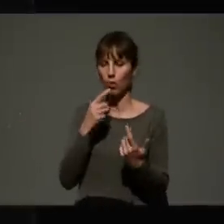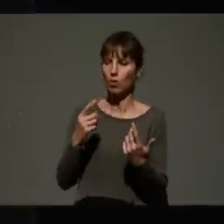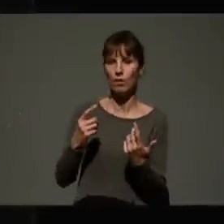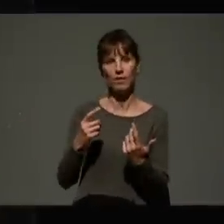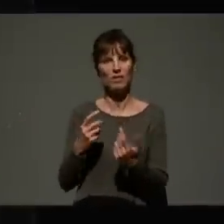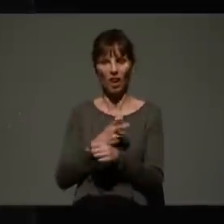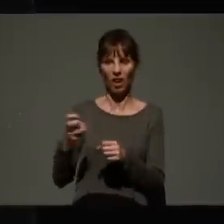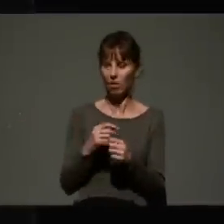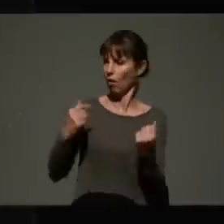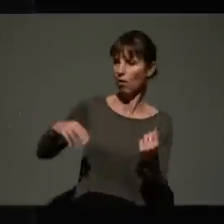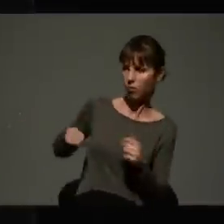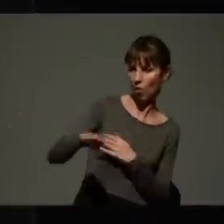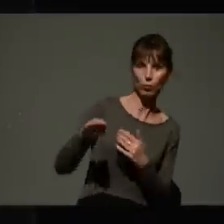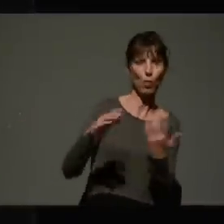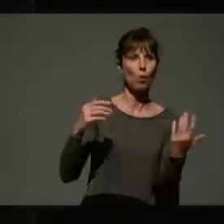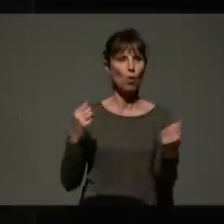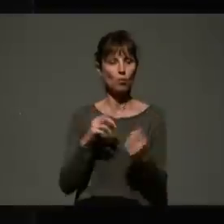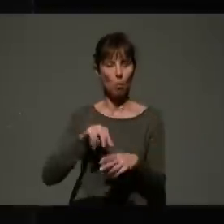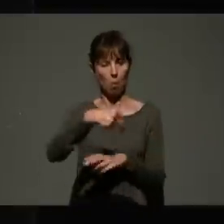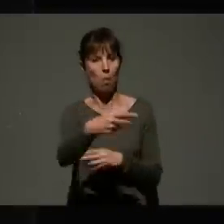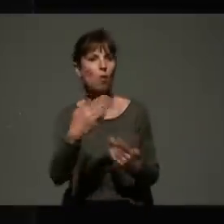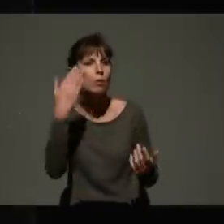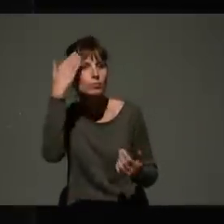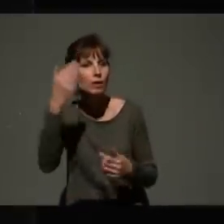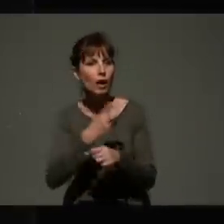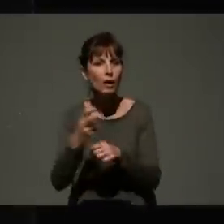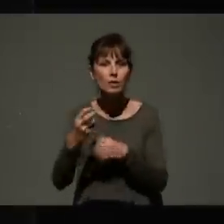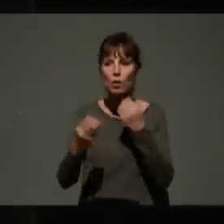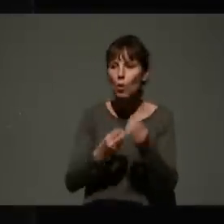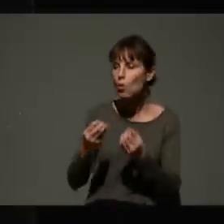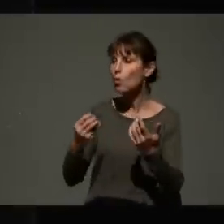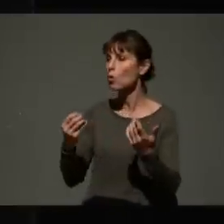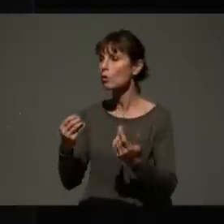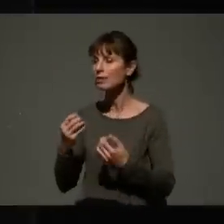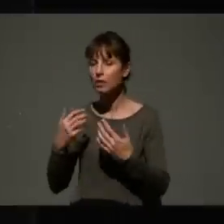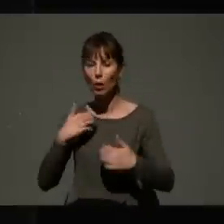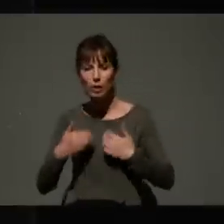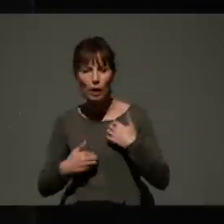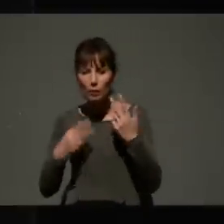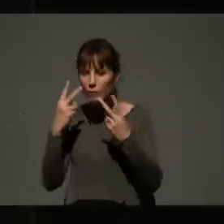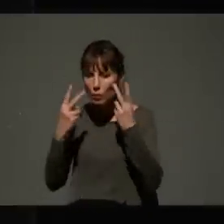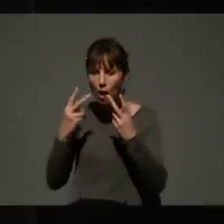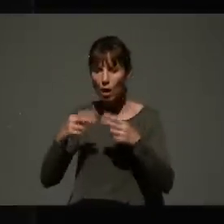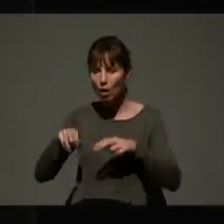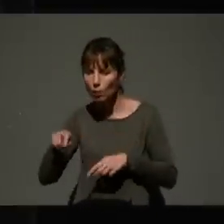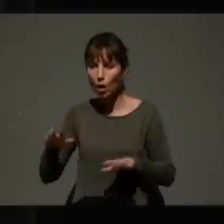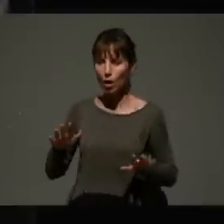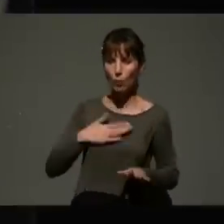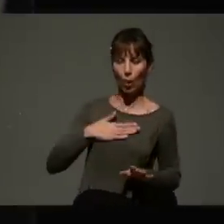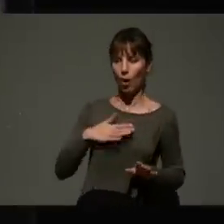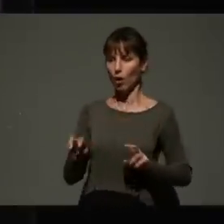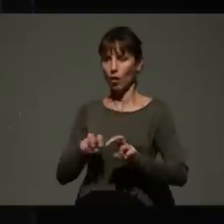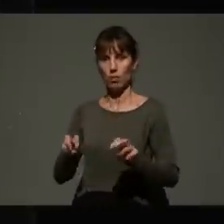obligatoirement limité. Si en plus vous avez déjà, en vieillissant un peu, un handicap visuel ou autre, ou locomoteur, vous n'allez plus oser vous déplacer.